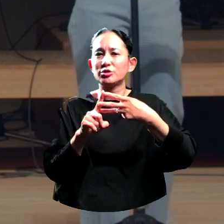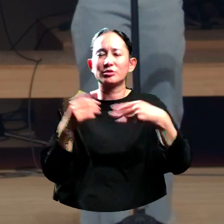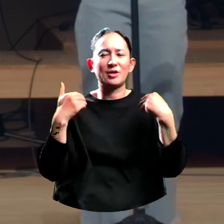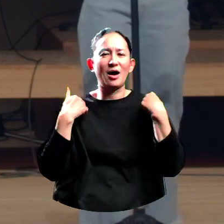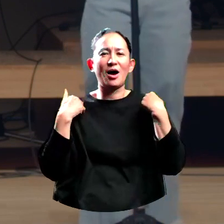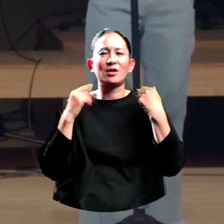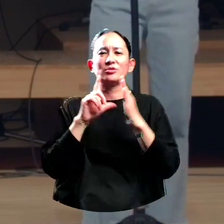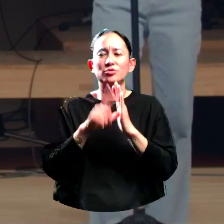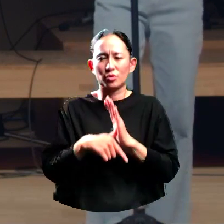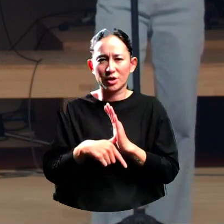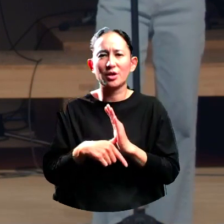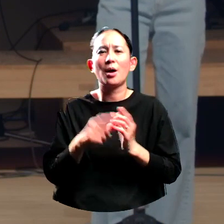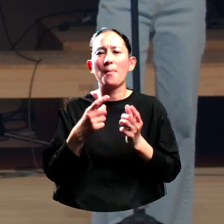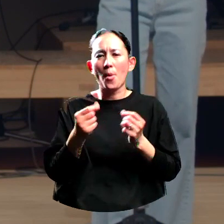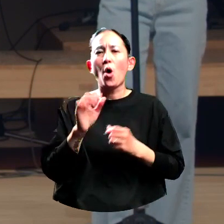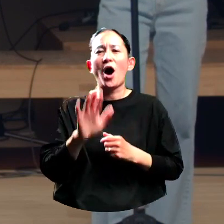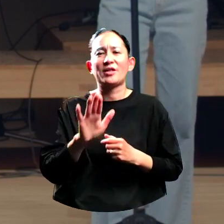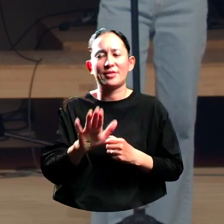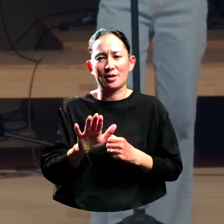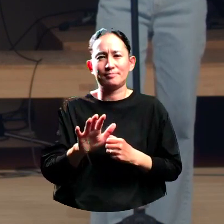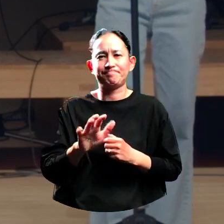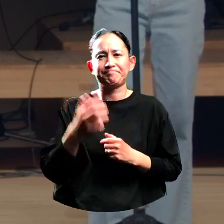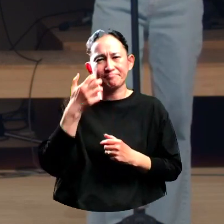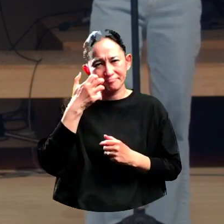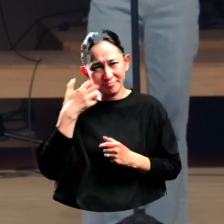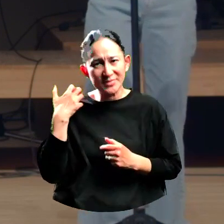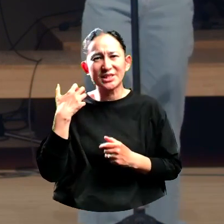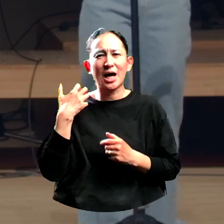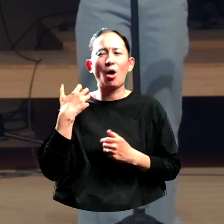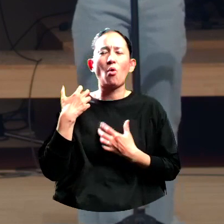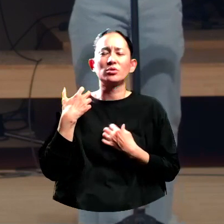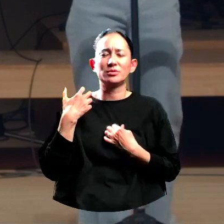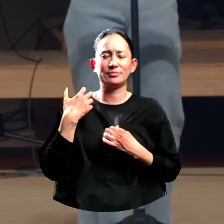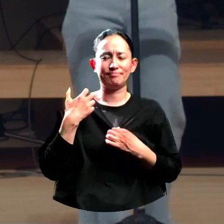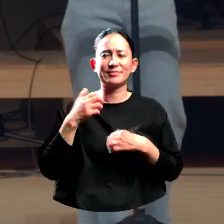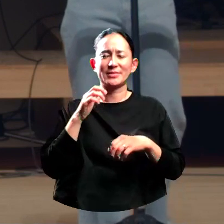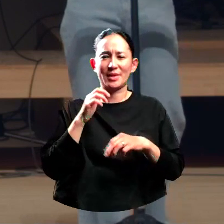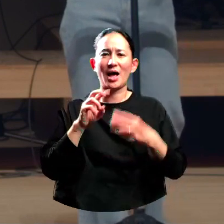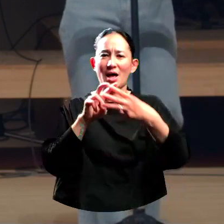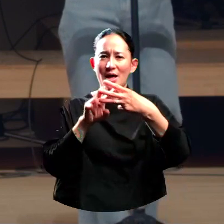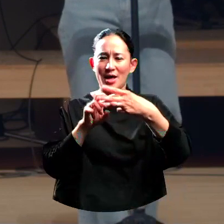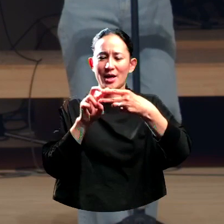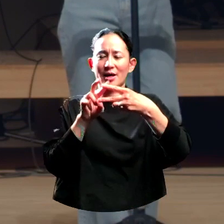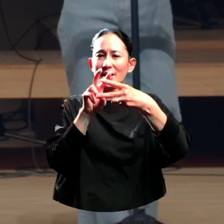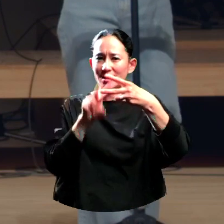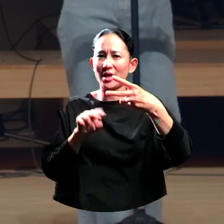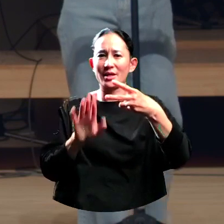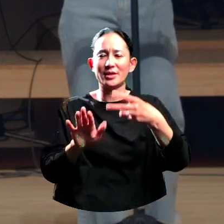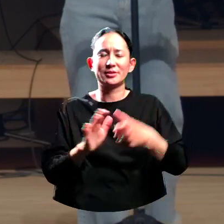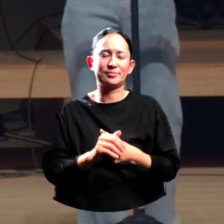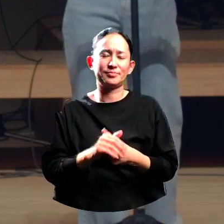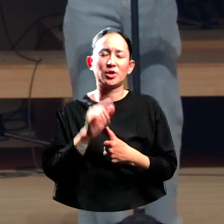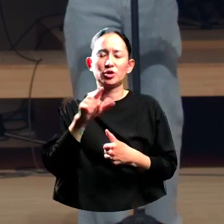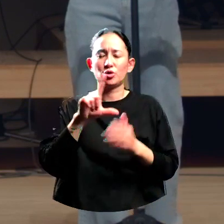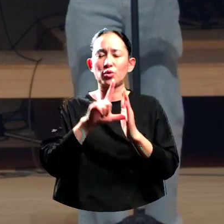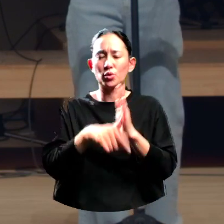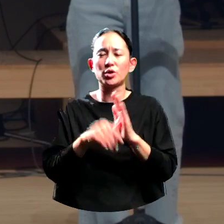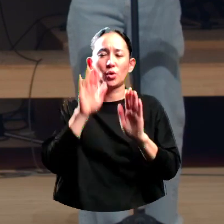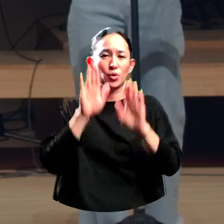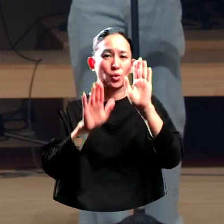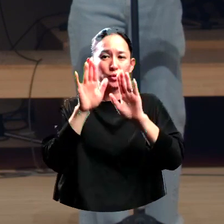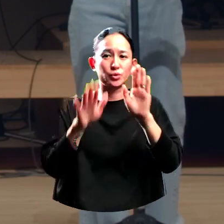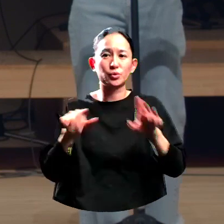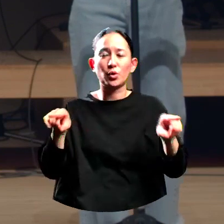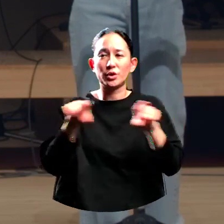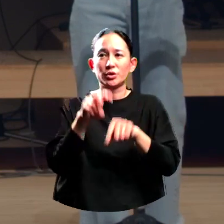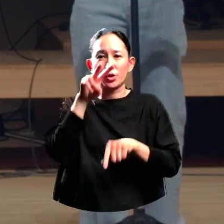法だと言われているんです。 And that's why it's one of the most cruel punishments. その時の様子を一緒に見てみましょう。 Let's take a